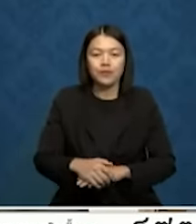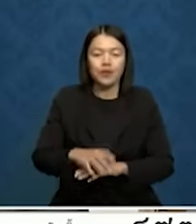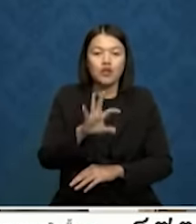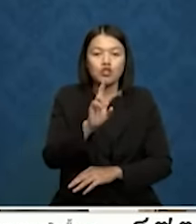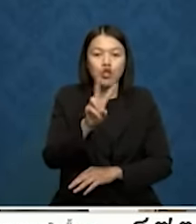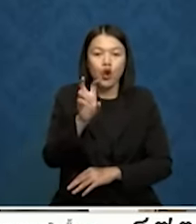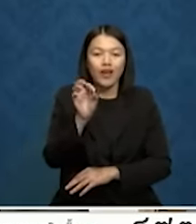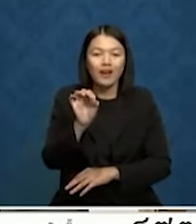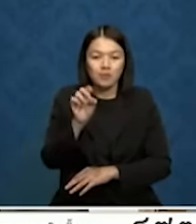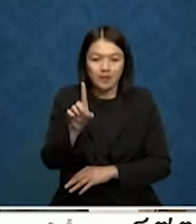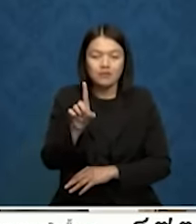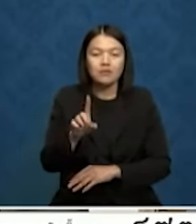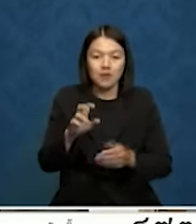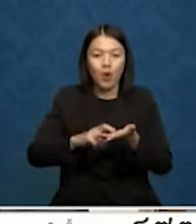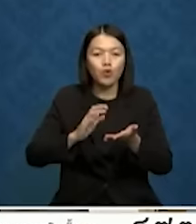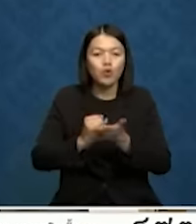แล้วนะครับ